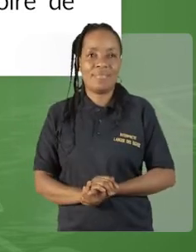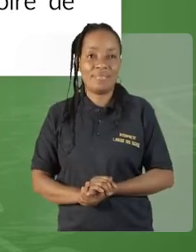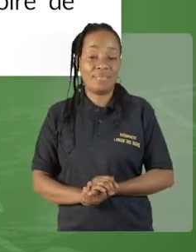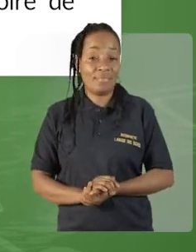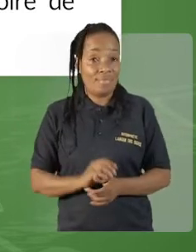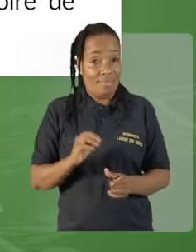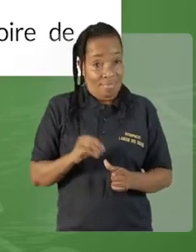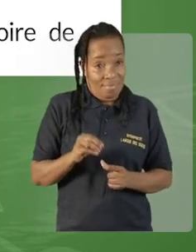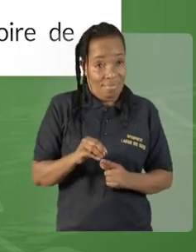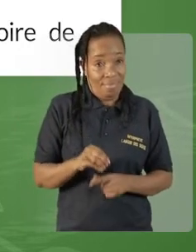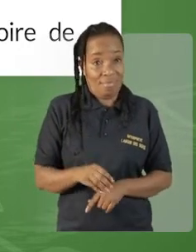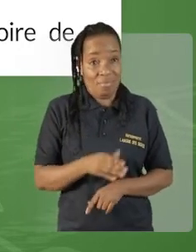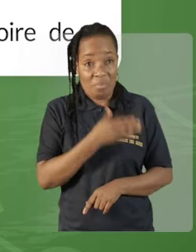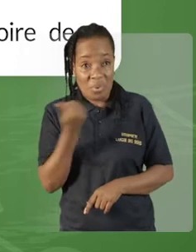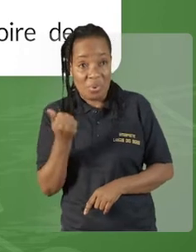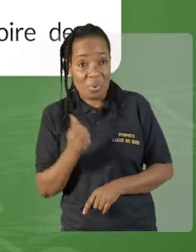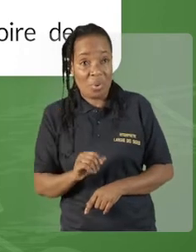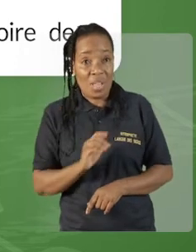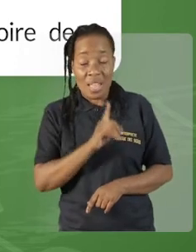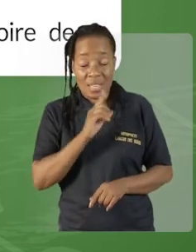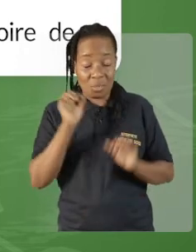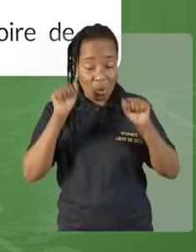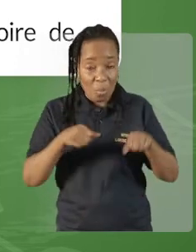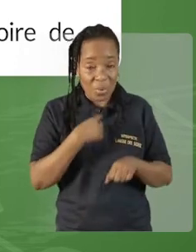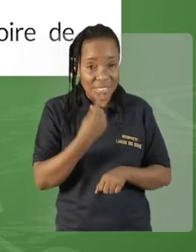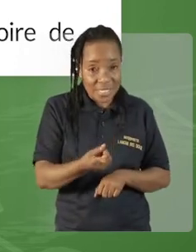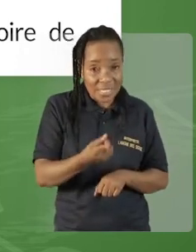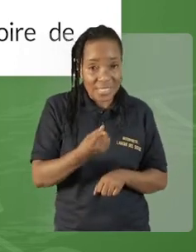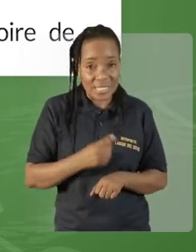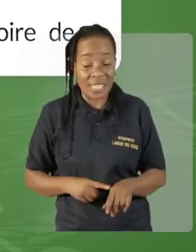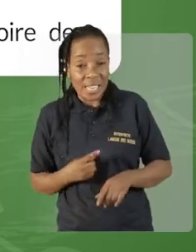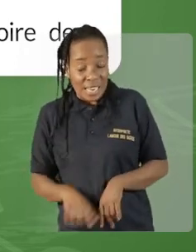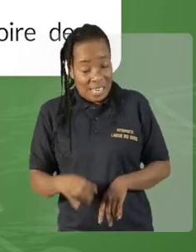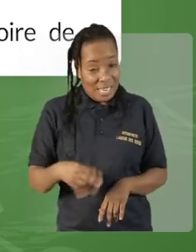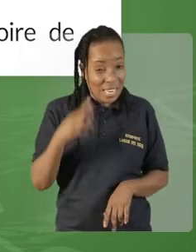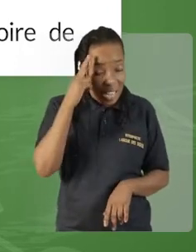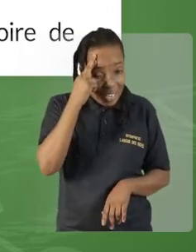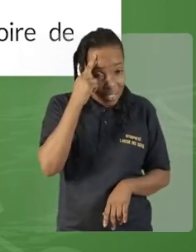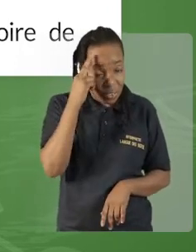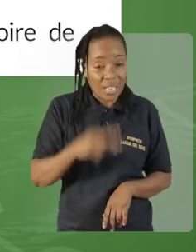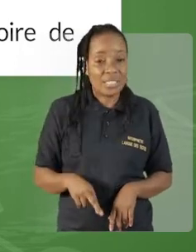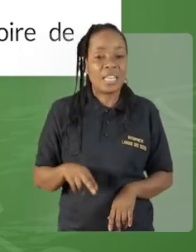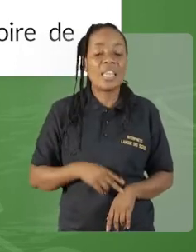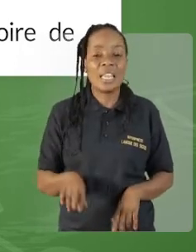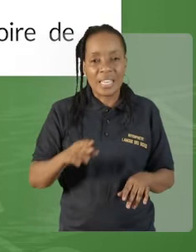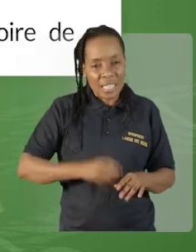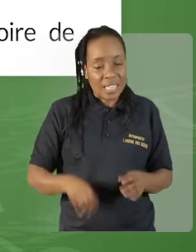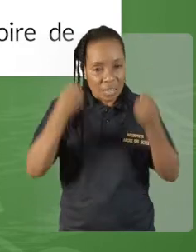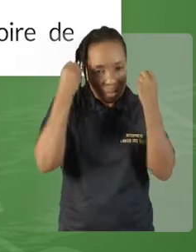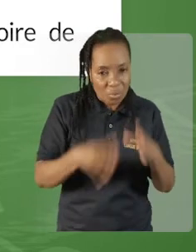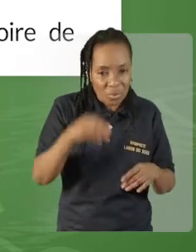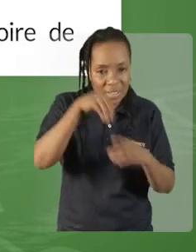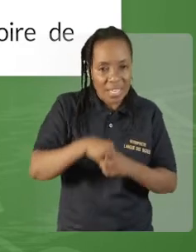Mieux, la rationalité triomphante dans la pensée philosophique est-elle nécessaire et